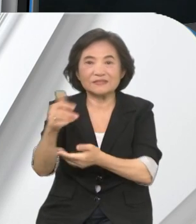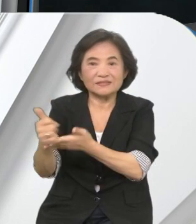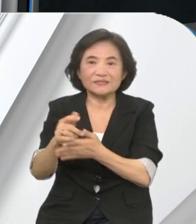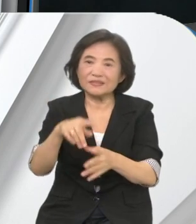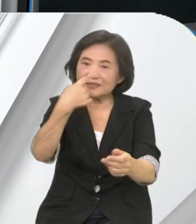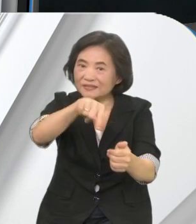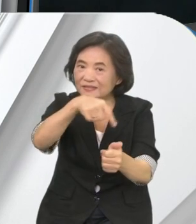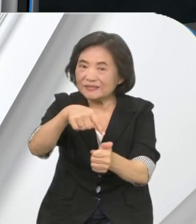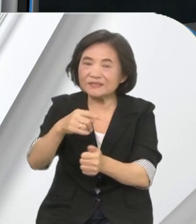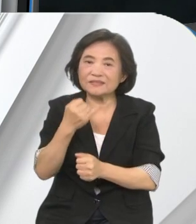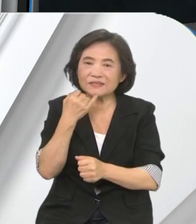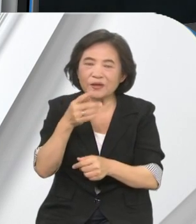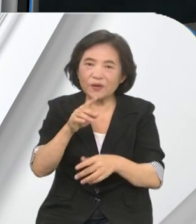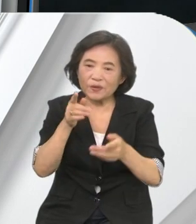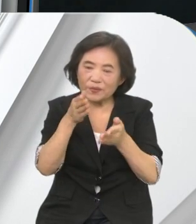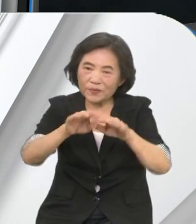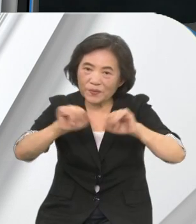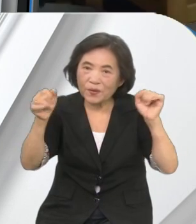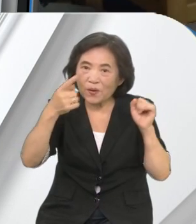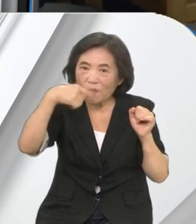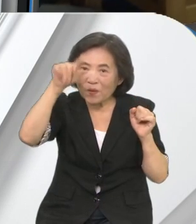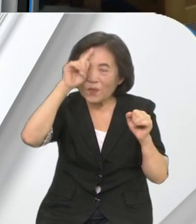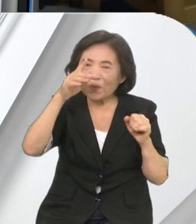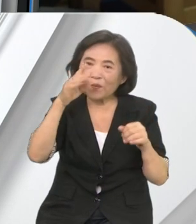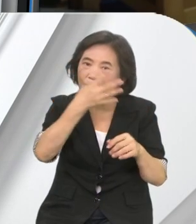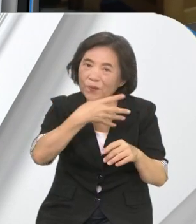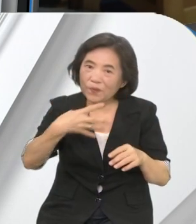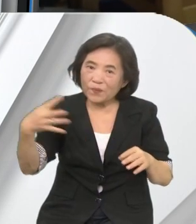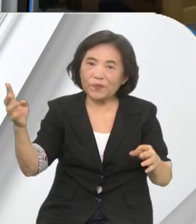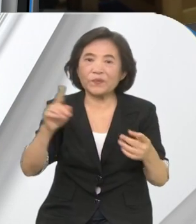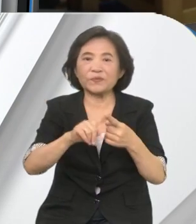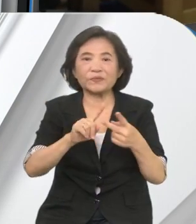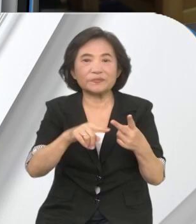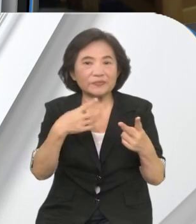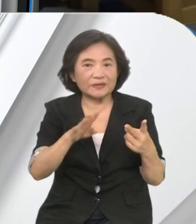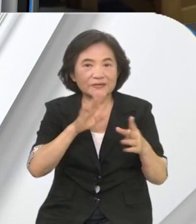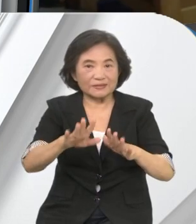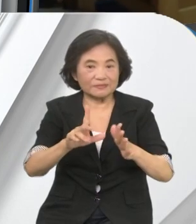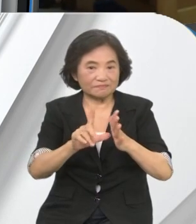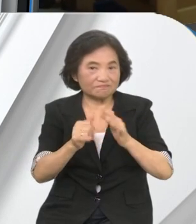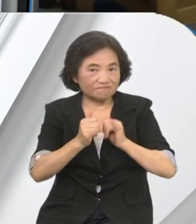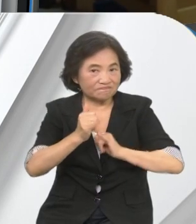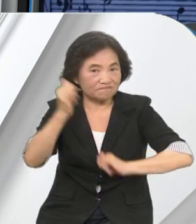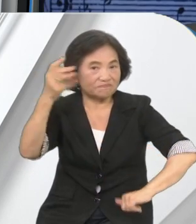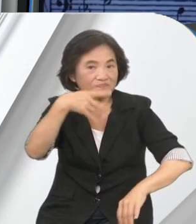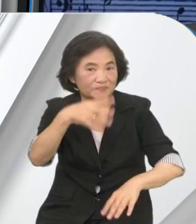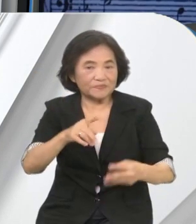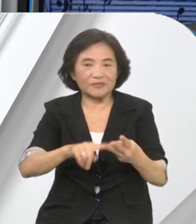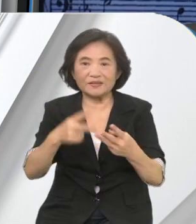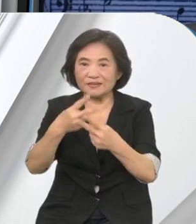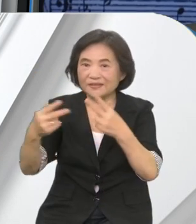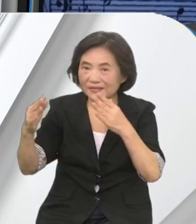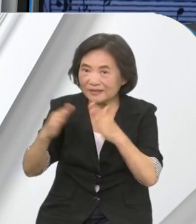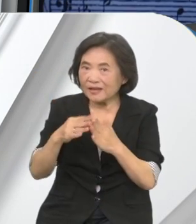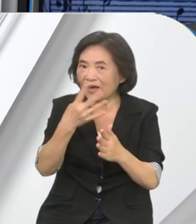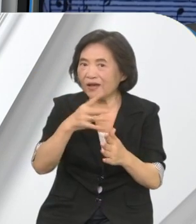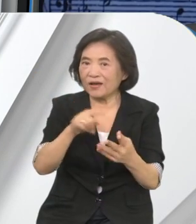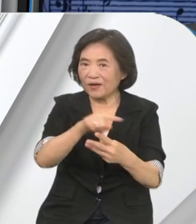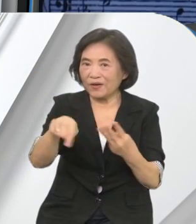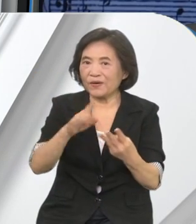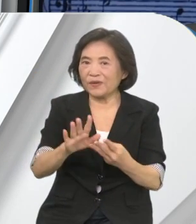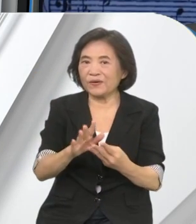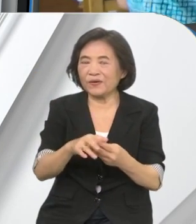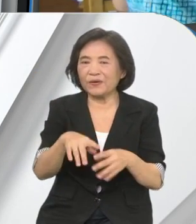林永廷，带领新创事来欣赏古典音乐、世界现代音乐、韩国客家音乐也